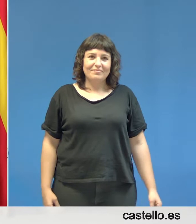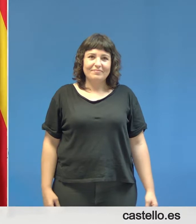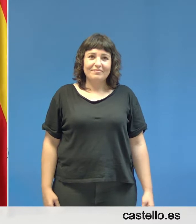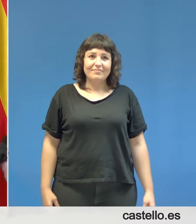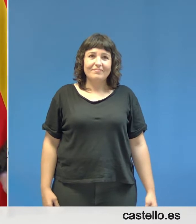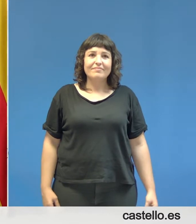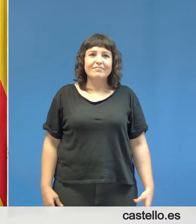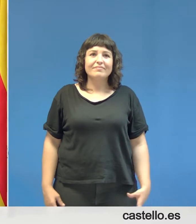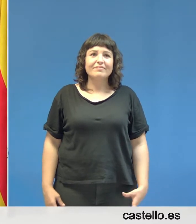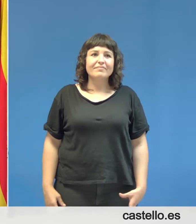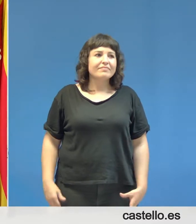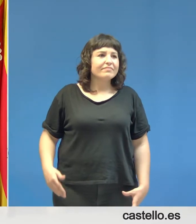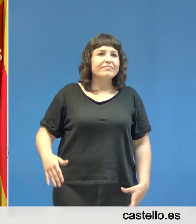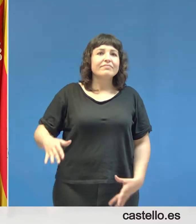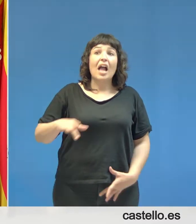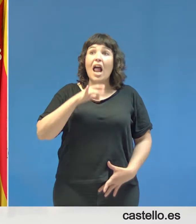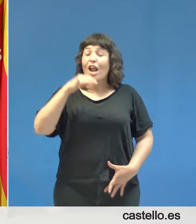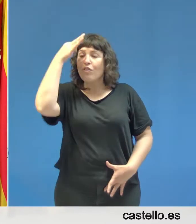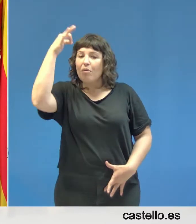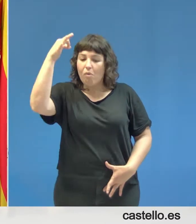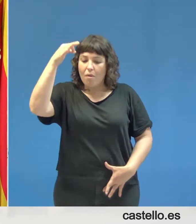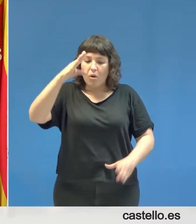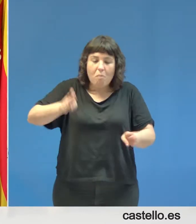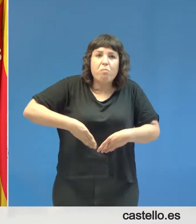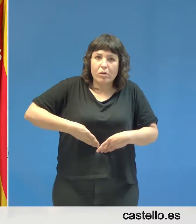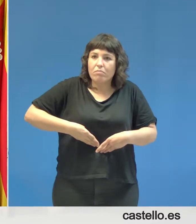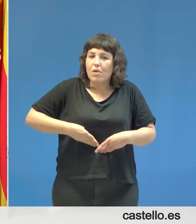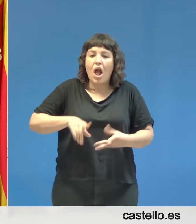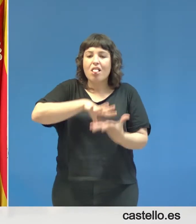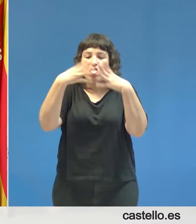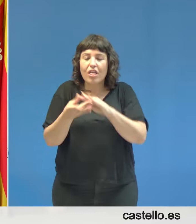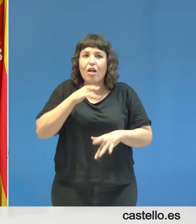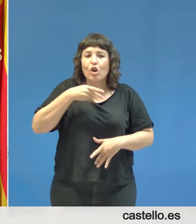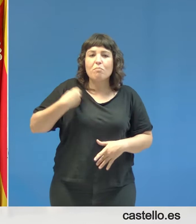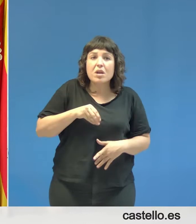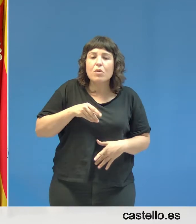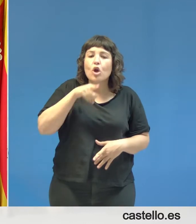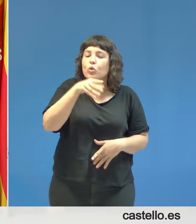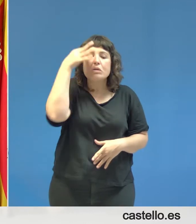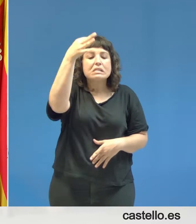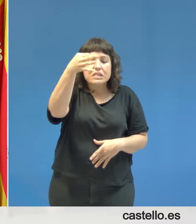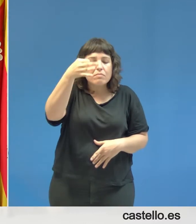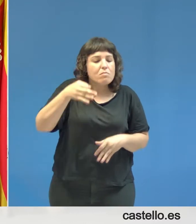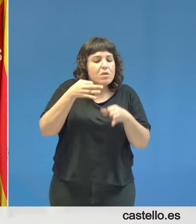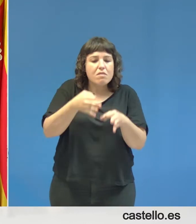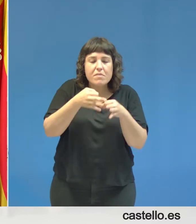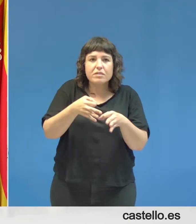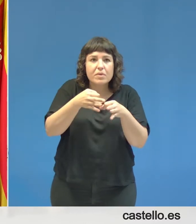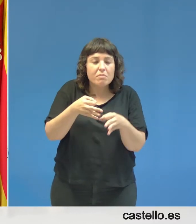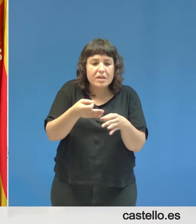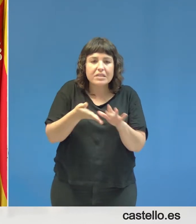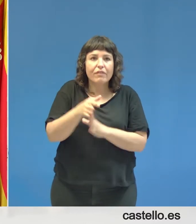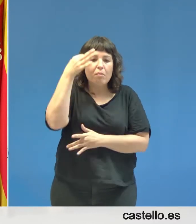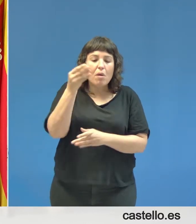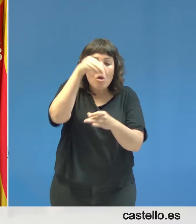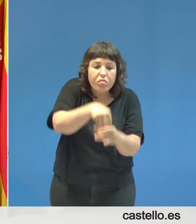Assumiràs la veu d'un poble i seràs la veu del teu poble i seràs per sempre poble i patiràs i esperaràs i aniràs